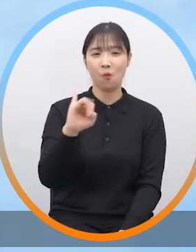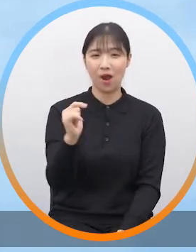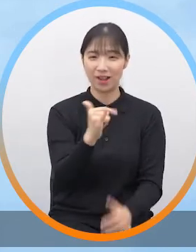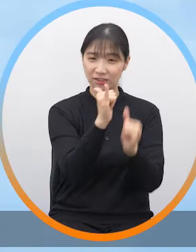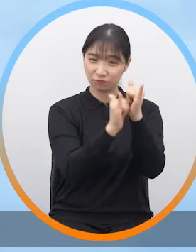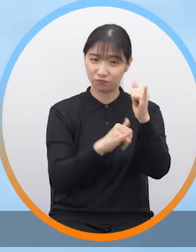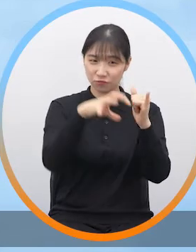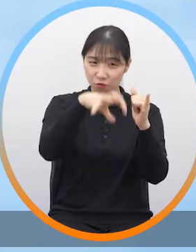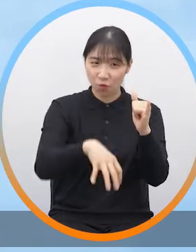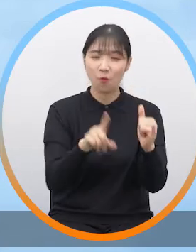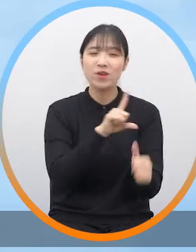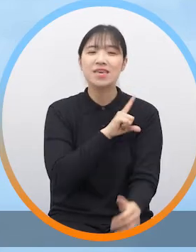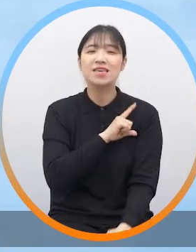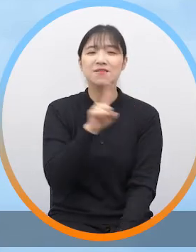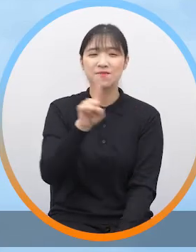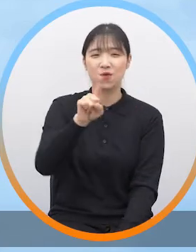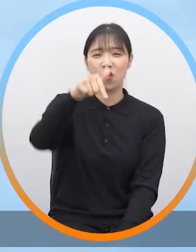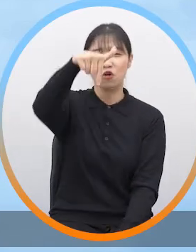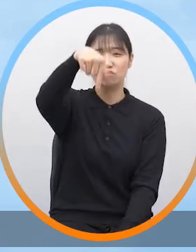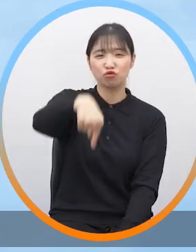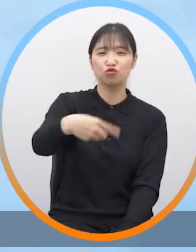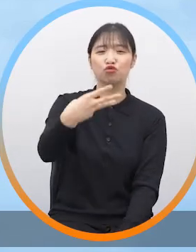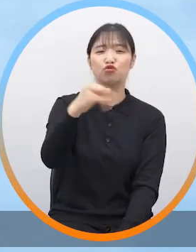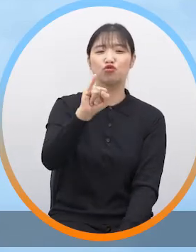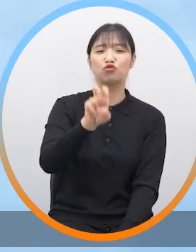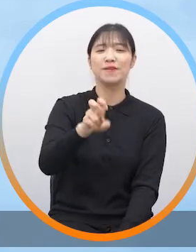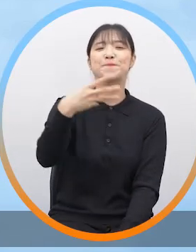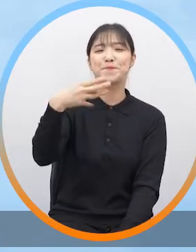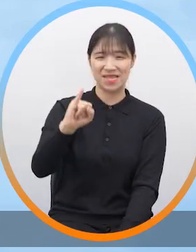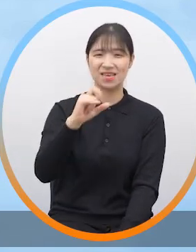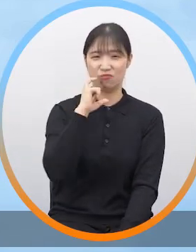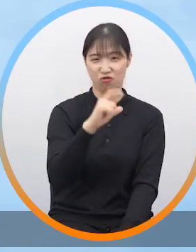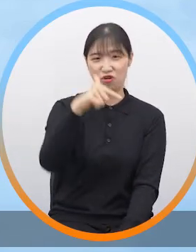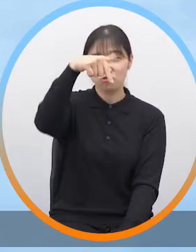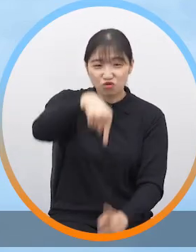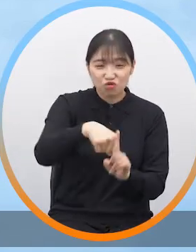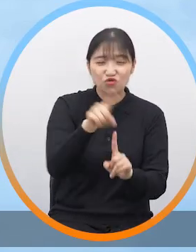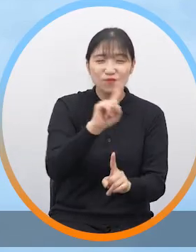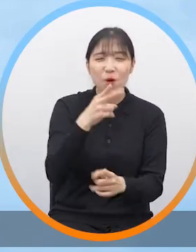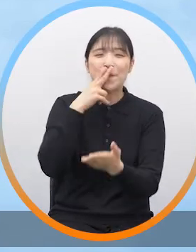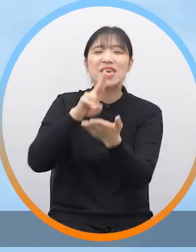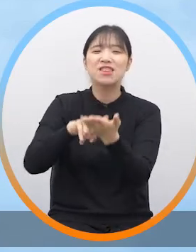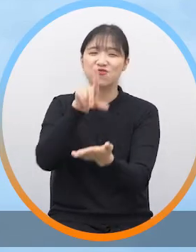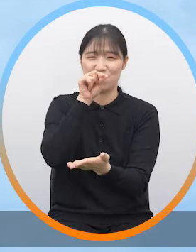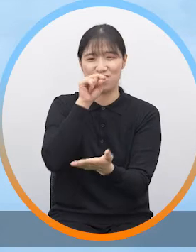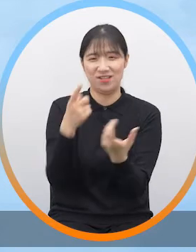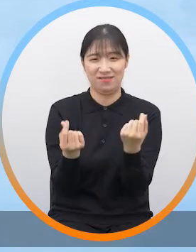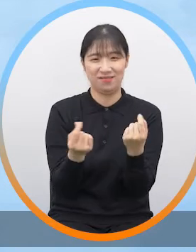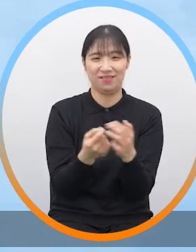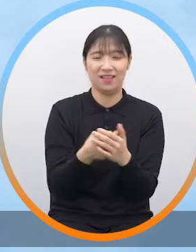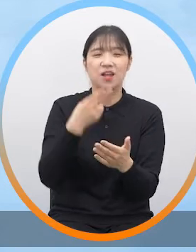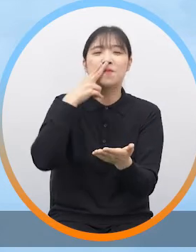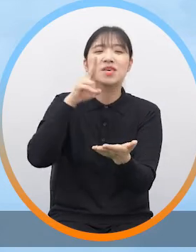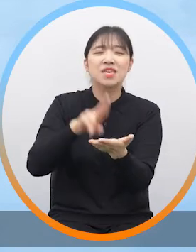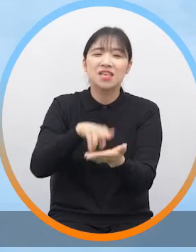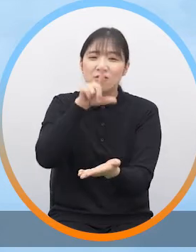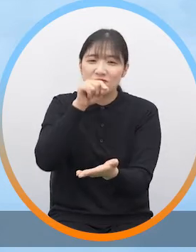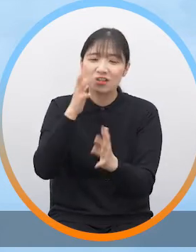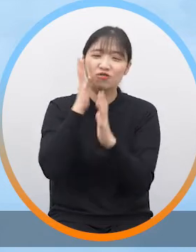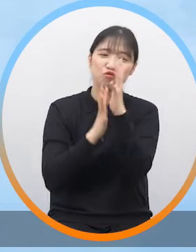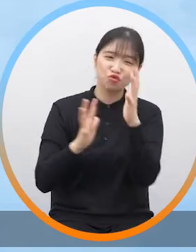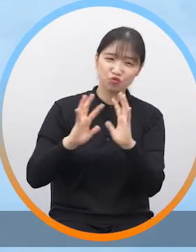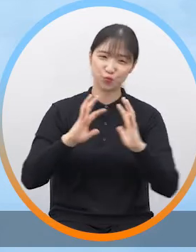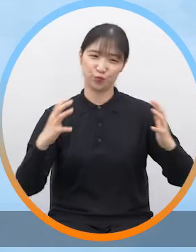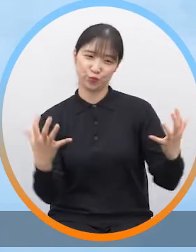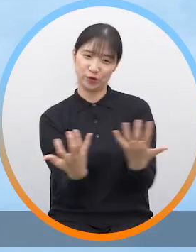있는 이곳을 우리가 구림리라고 합니다. 이 구가 뭐냐? 비둘기 구자예요. 비둘기 구자. 비둘기가 숲을 이룬